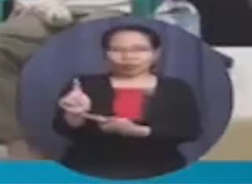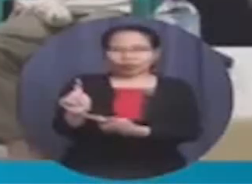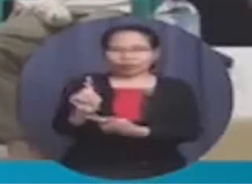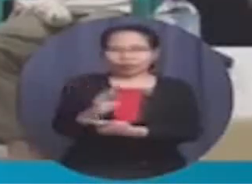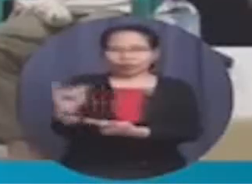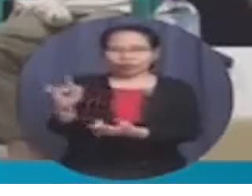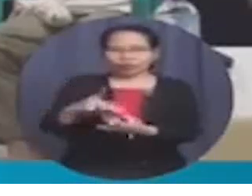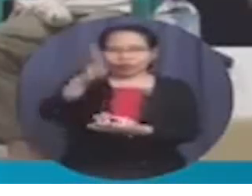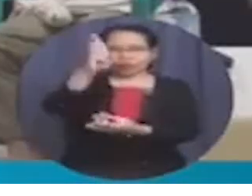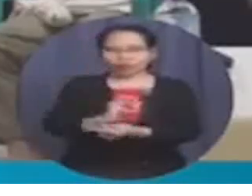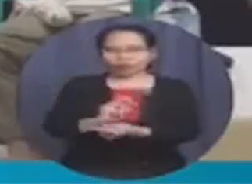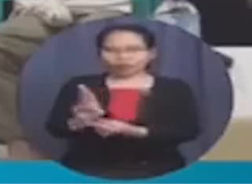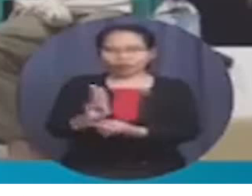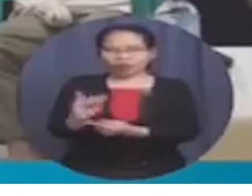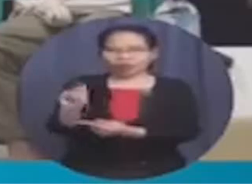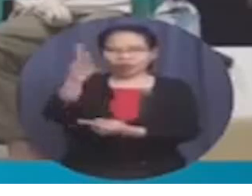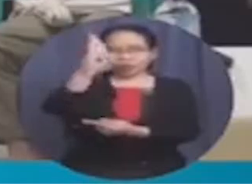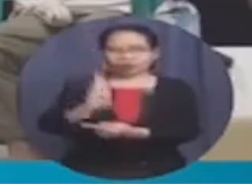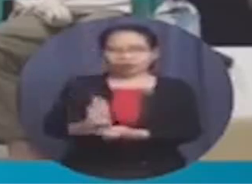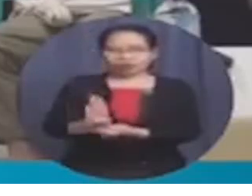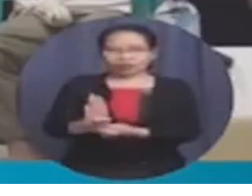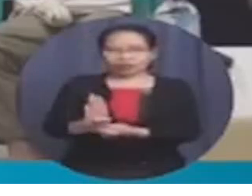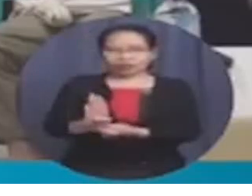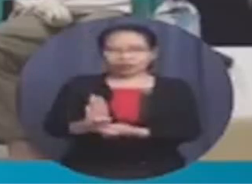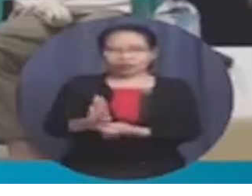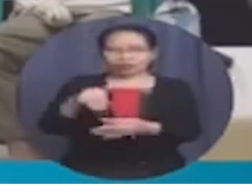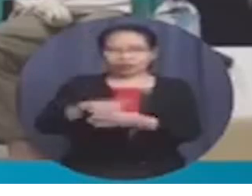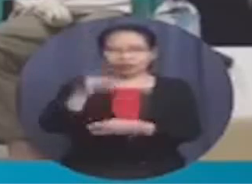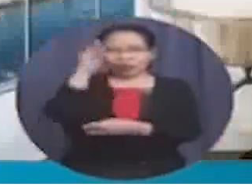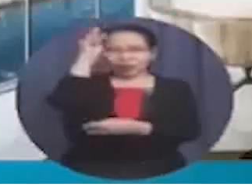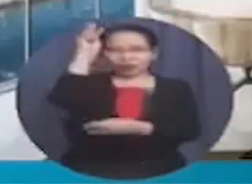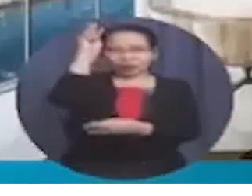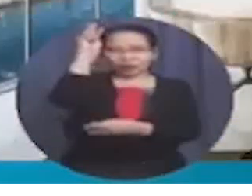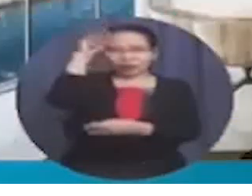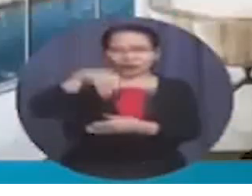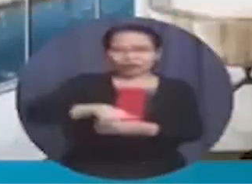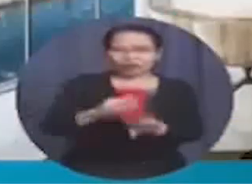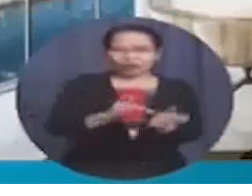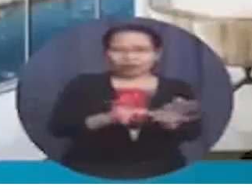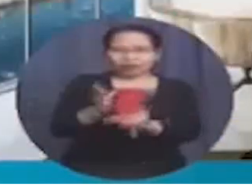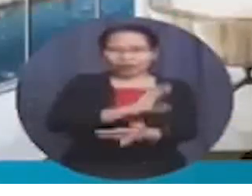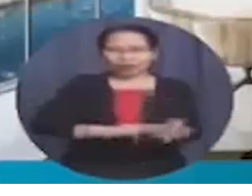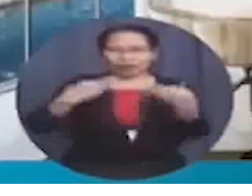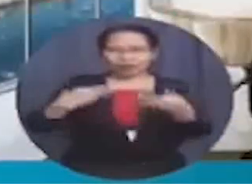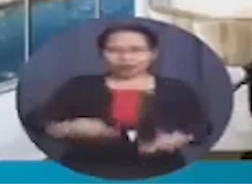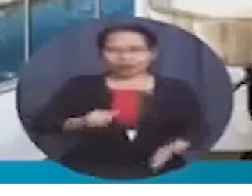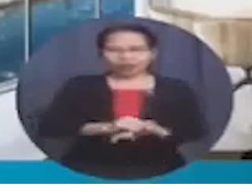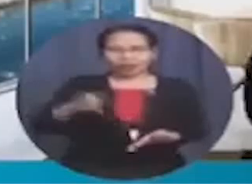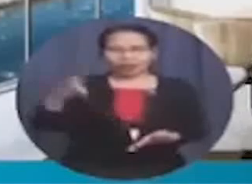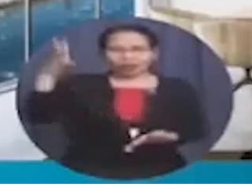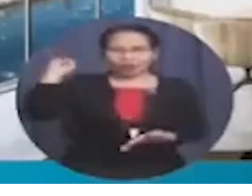the being of God or being God. In Him, in Jesus Christ, the flesh that